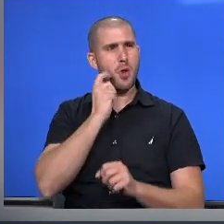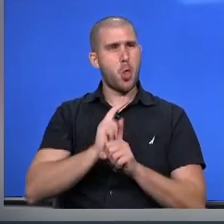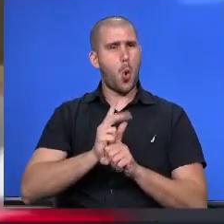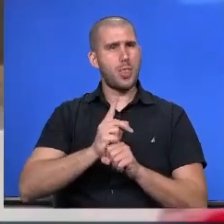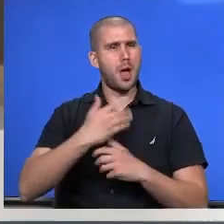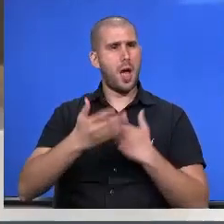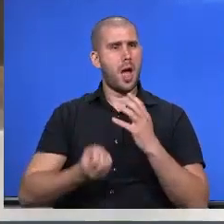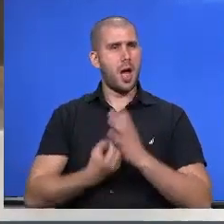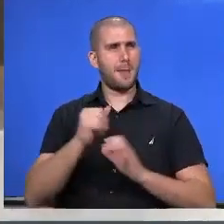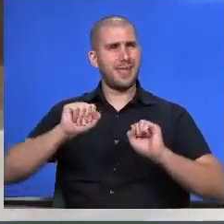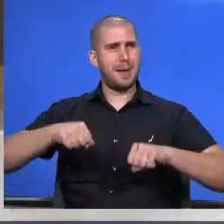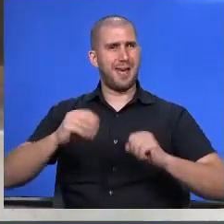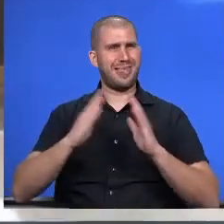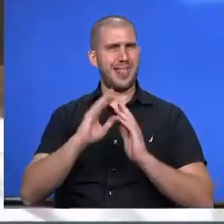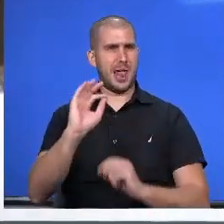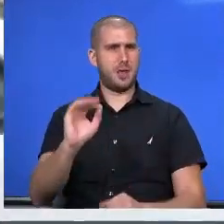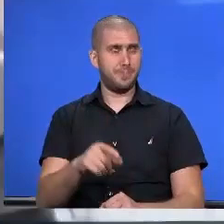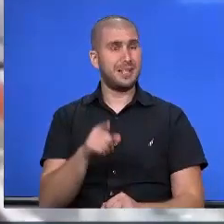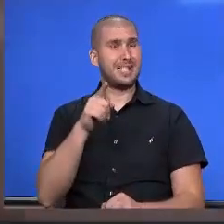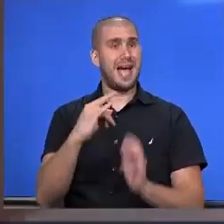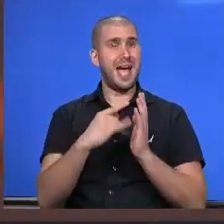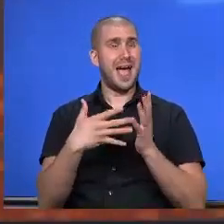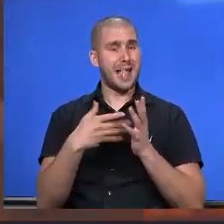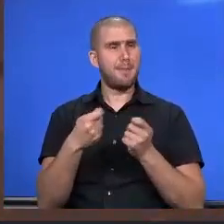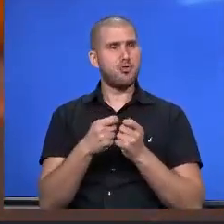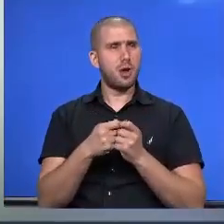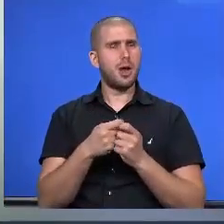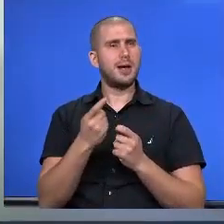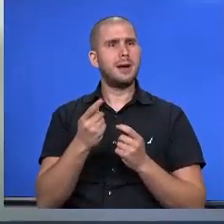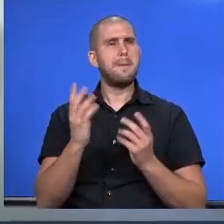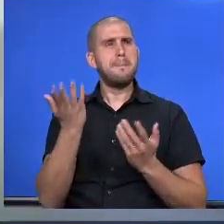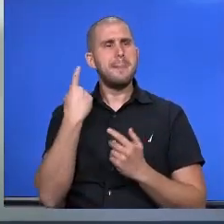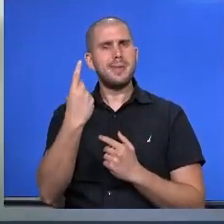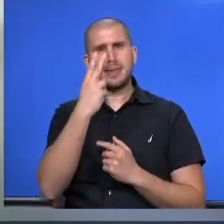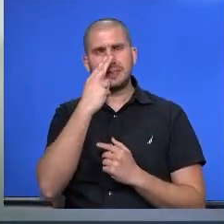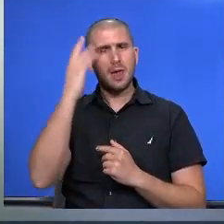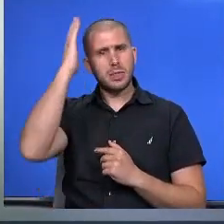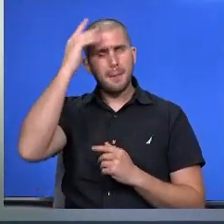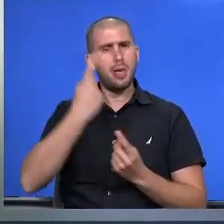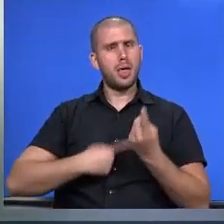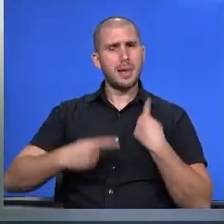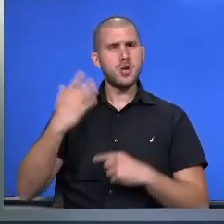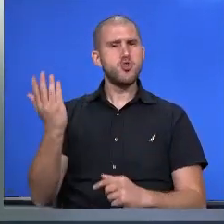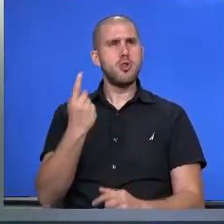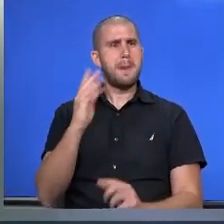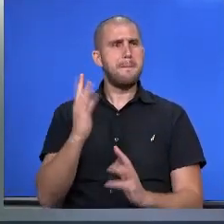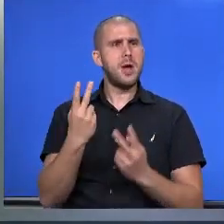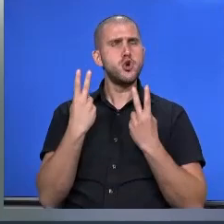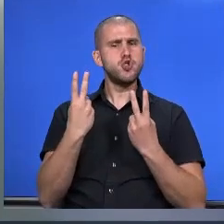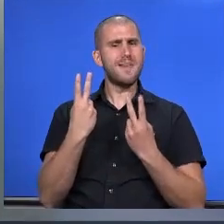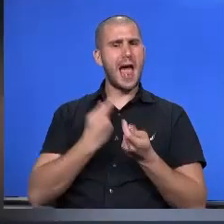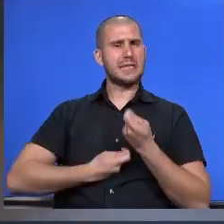his real estate empire. המדובר בחקירה בנוגע לשאלת היסוד ממנה ניסה טראמפ לחמוק שנים, מה השווי האמיתי